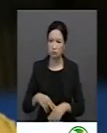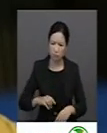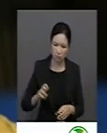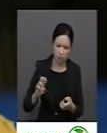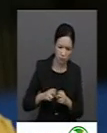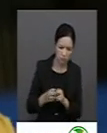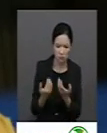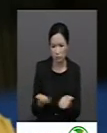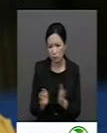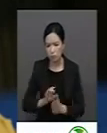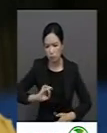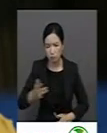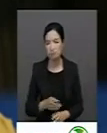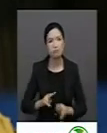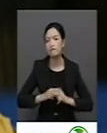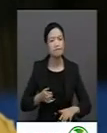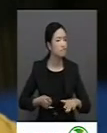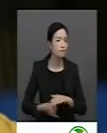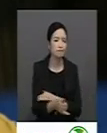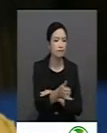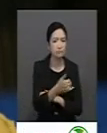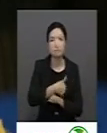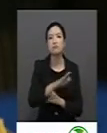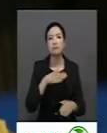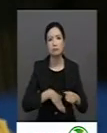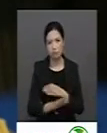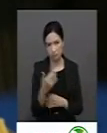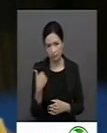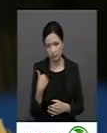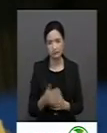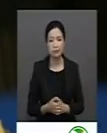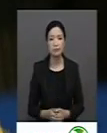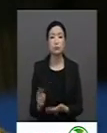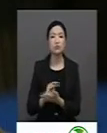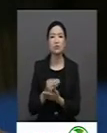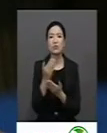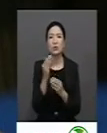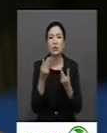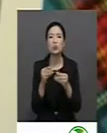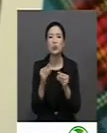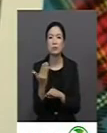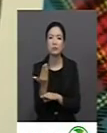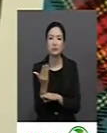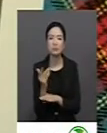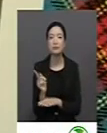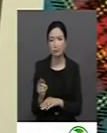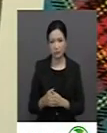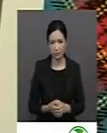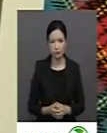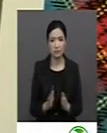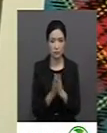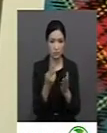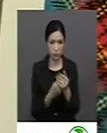จากปัญหาในครอบครัวจากพฤติกรรมการเลี้ยงดูนะครับ ทางมือที่กระจกเงานะครับก็ได้นำเสนอครับเป็น